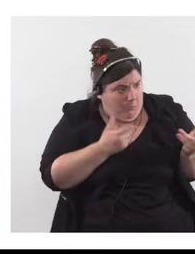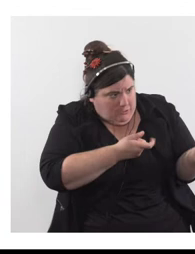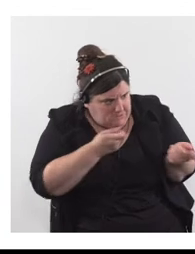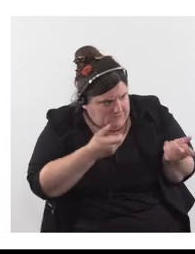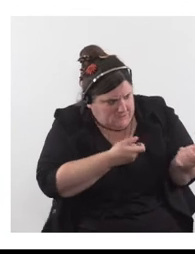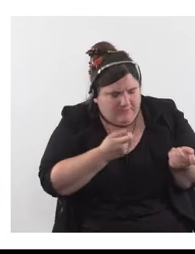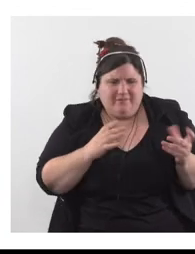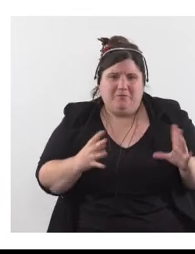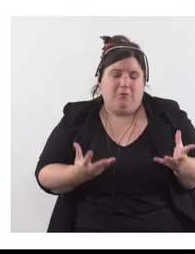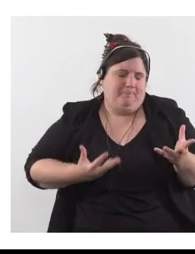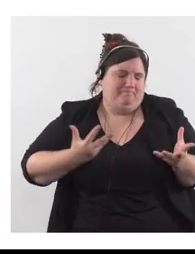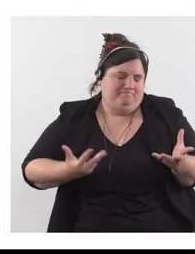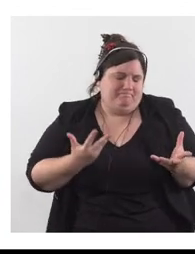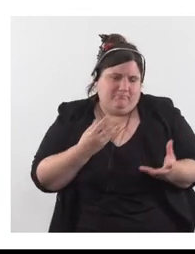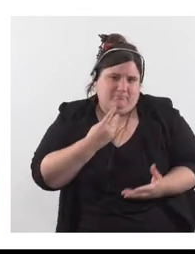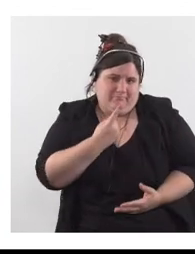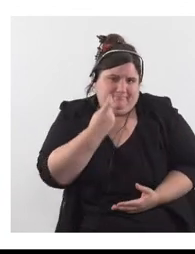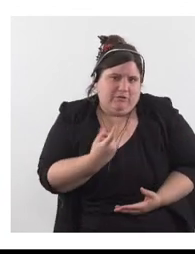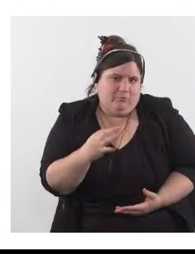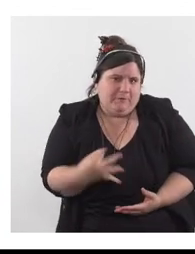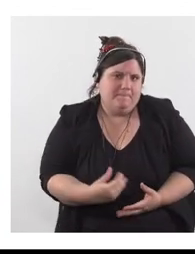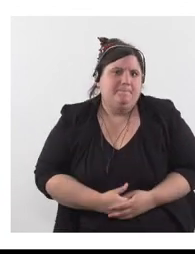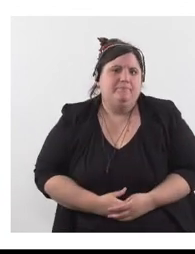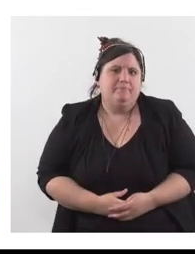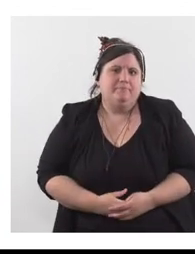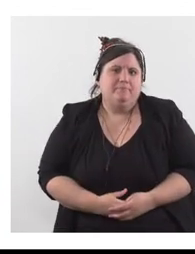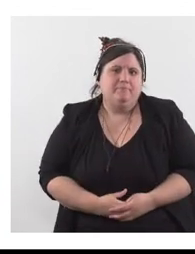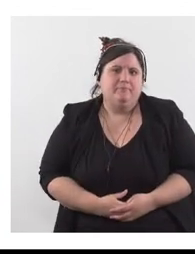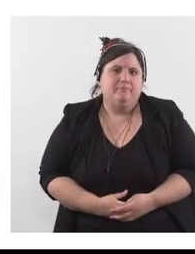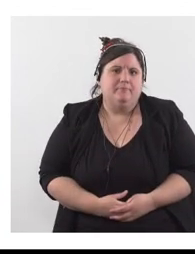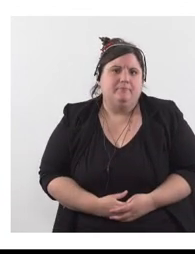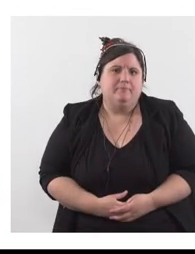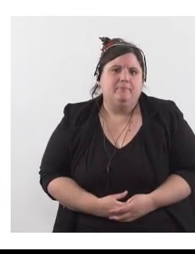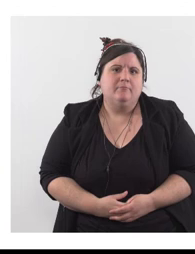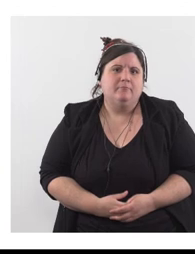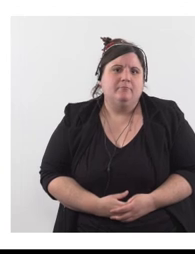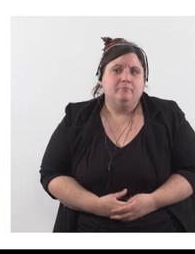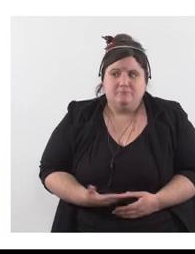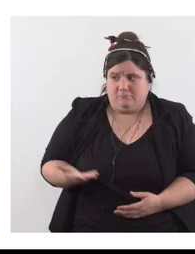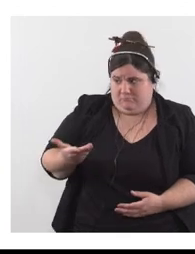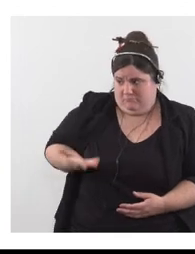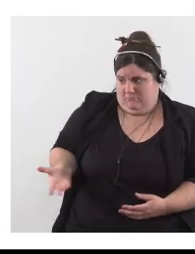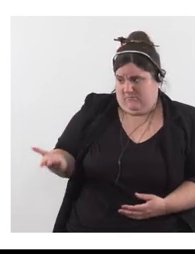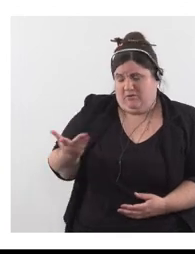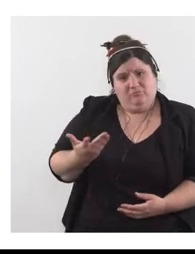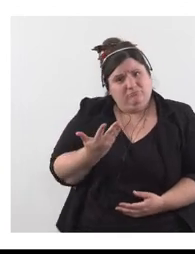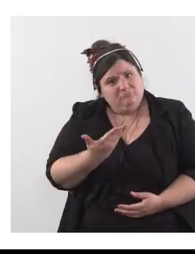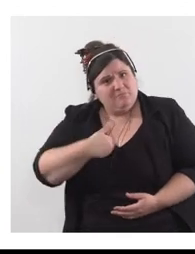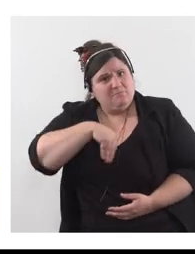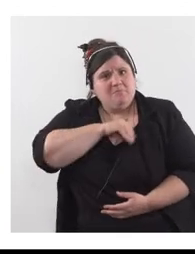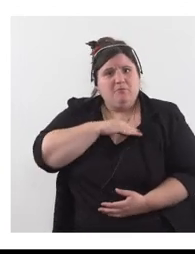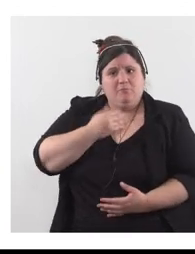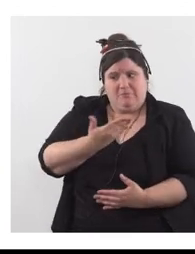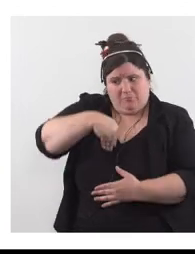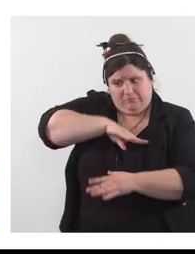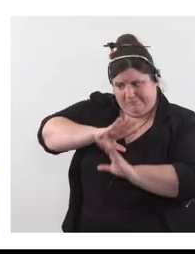C'est important pour des organisations comme les nôtres d'aller